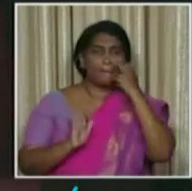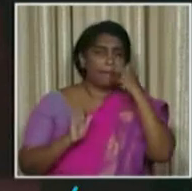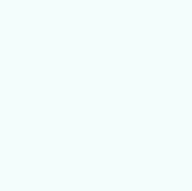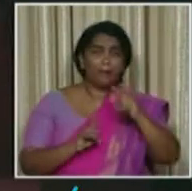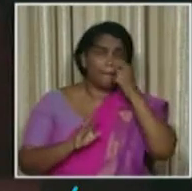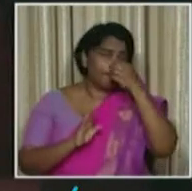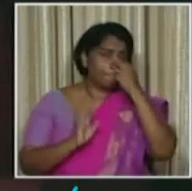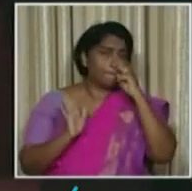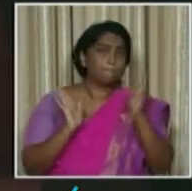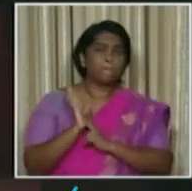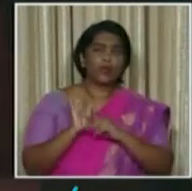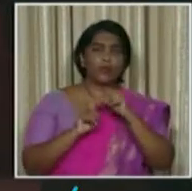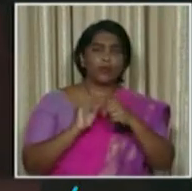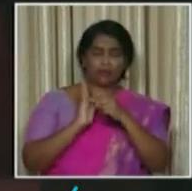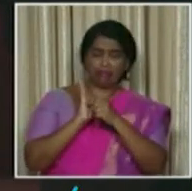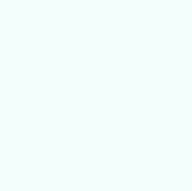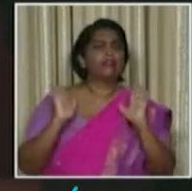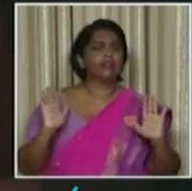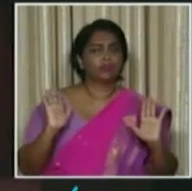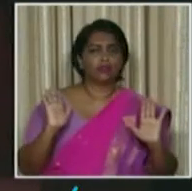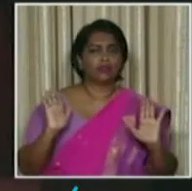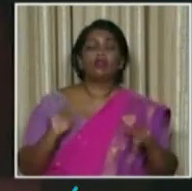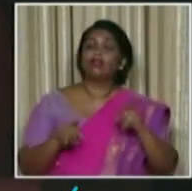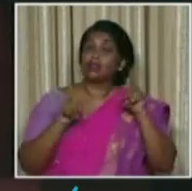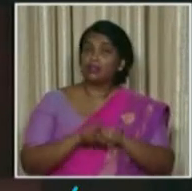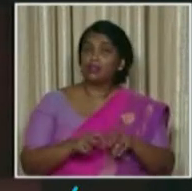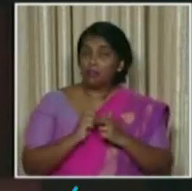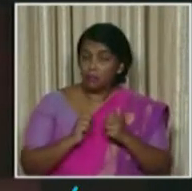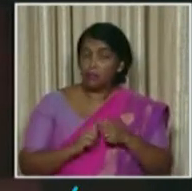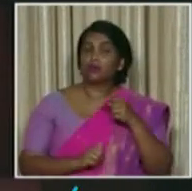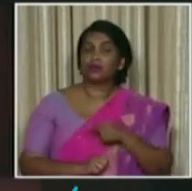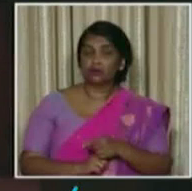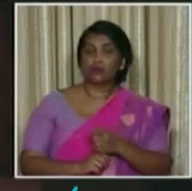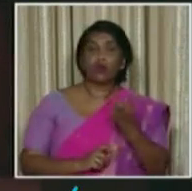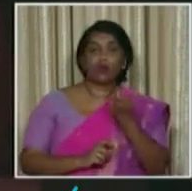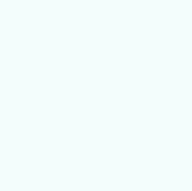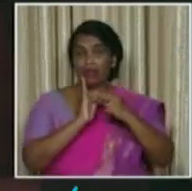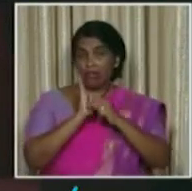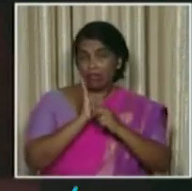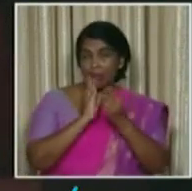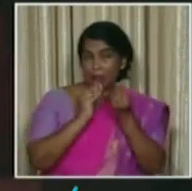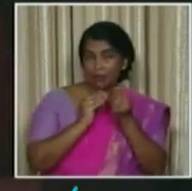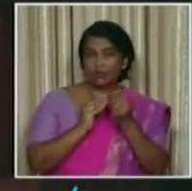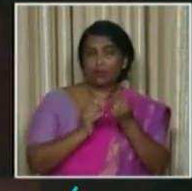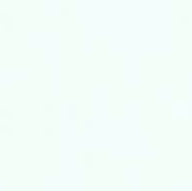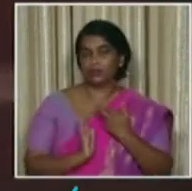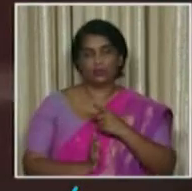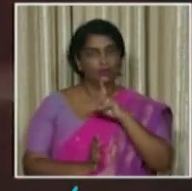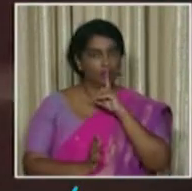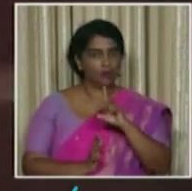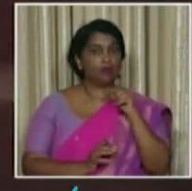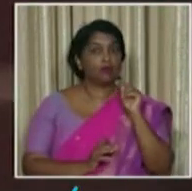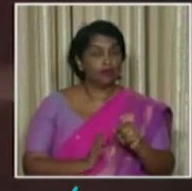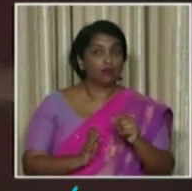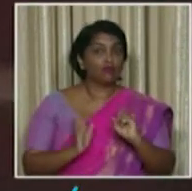පානදුර දක්වා පමණයි මේ විනාශය සිද්ධ වෙලා තිබෙන්නේ කියලා. ඉතින් ඒ විනාශයට තමයි මේ මුදල ගණනය කරලා තිබෙන්නේ. ඒක වැරදි ගරු ඇමතිතුමා. මේ